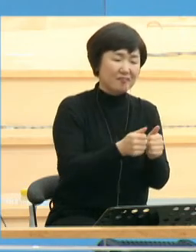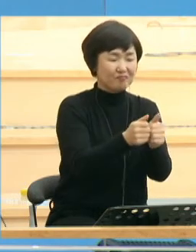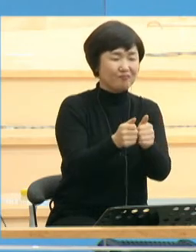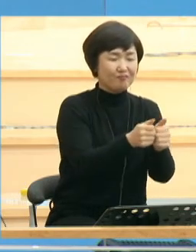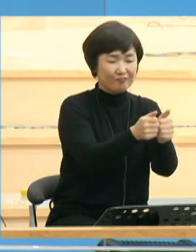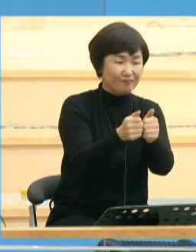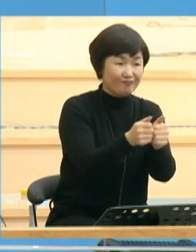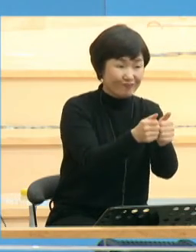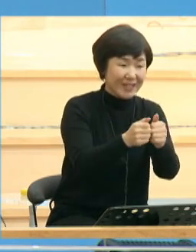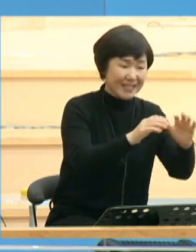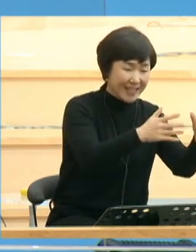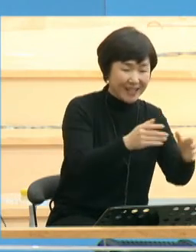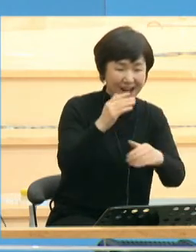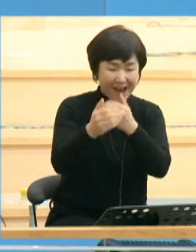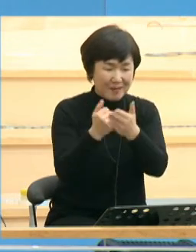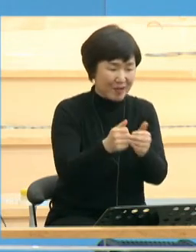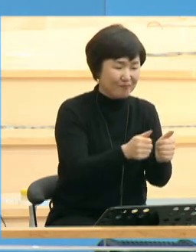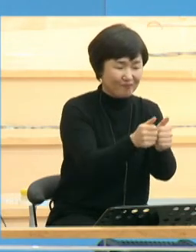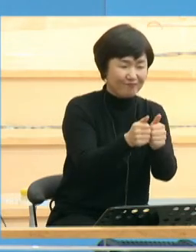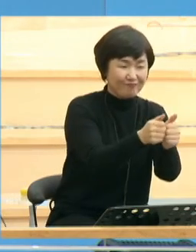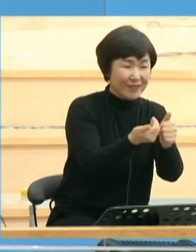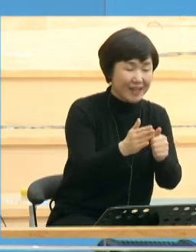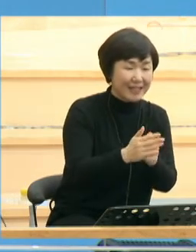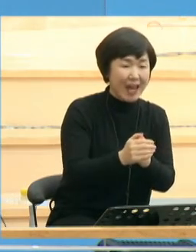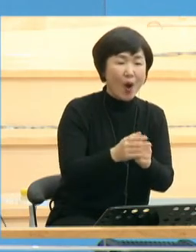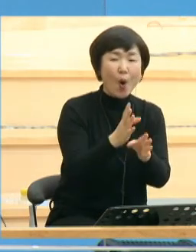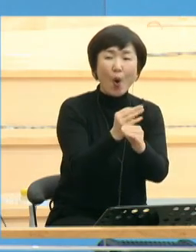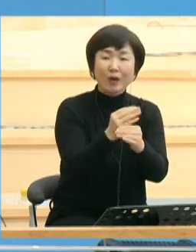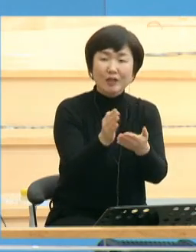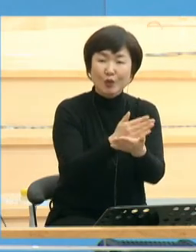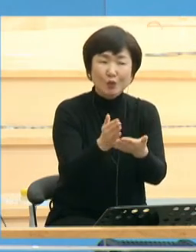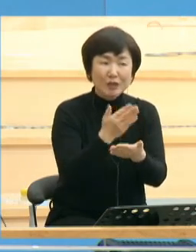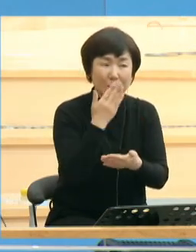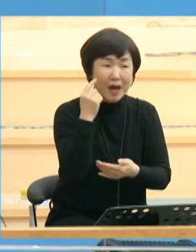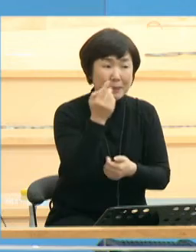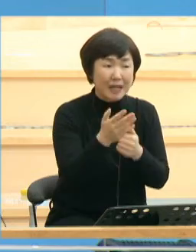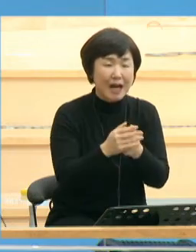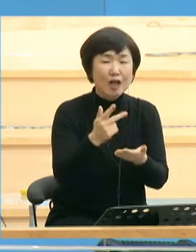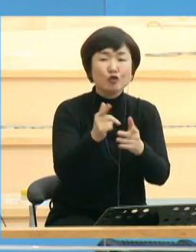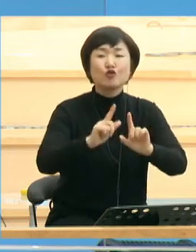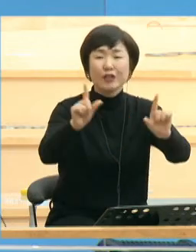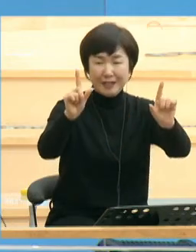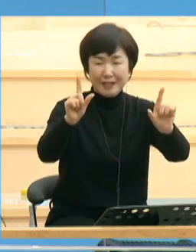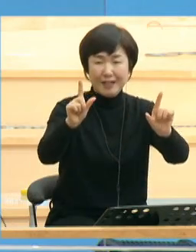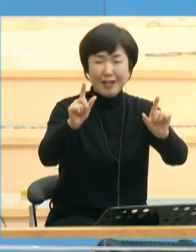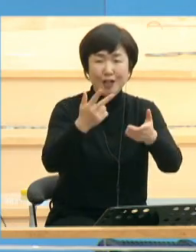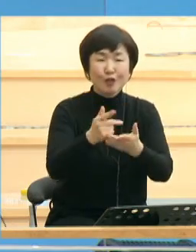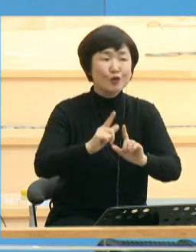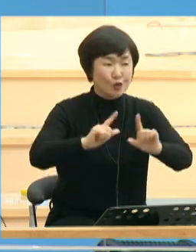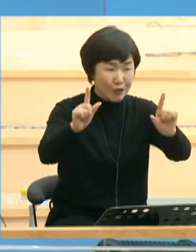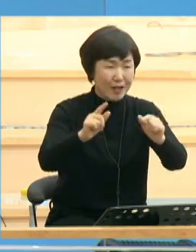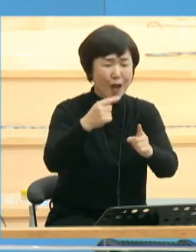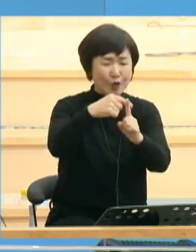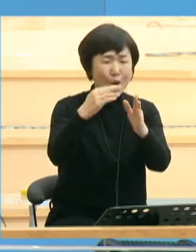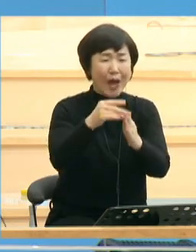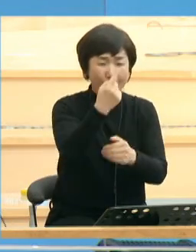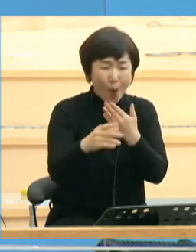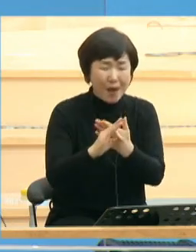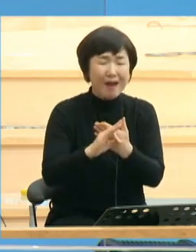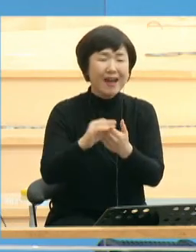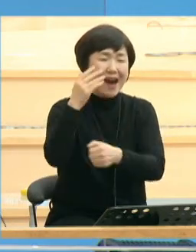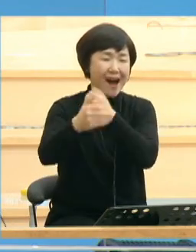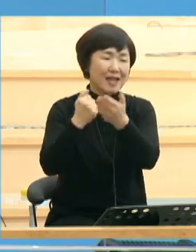근데 언제 9분이 되어 져요 주에 날 주의 손으로 오면 교 용연